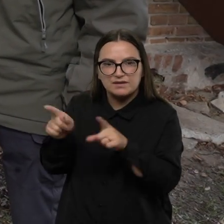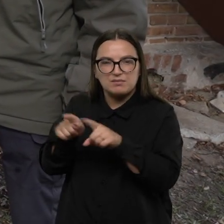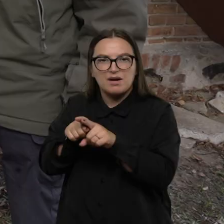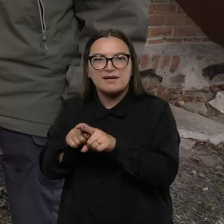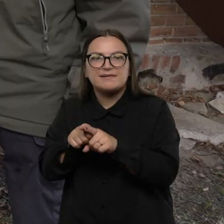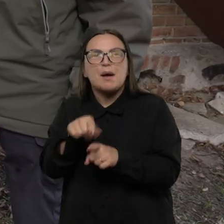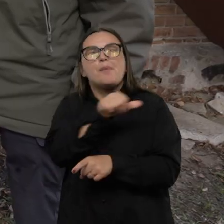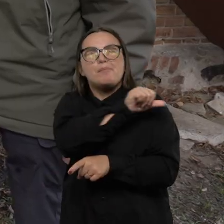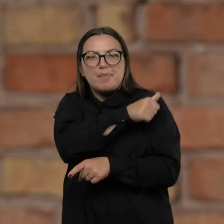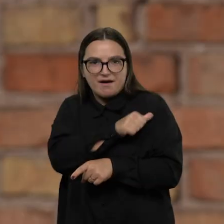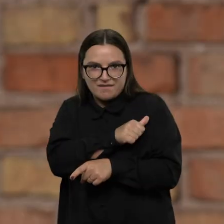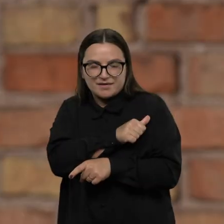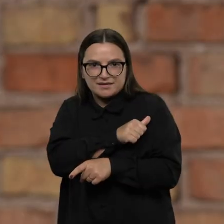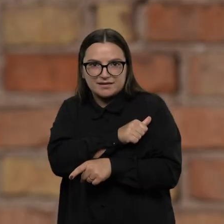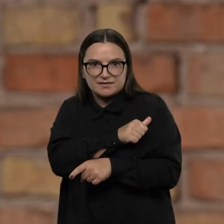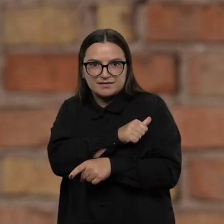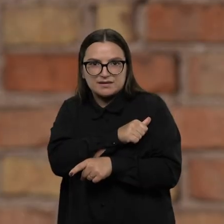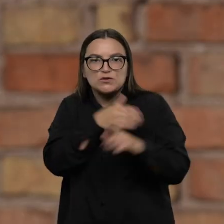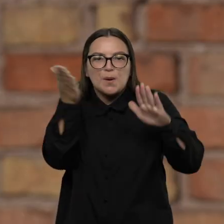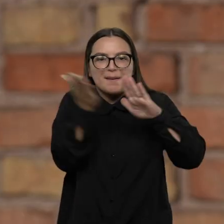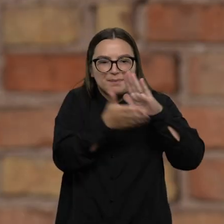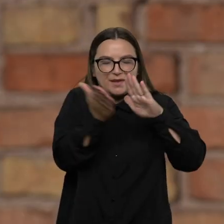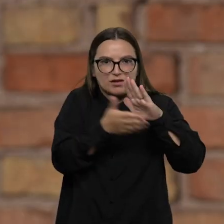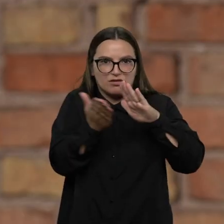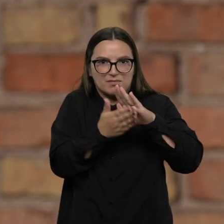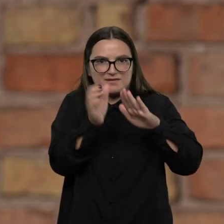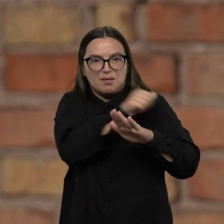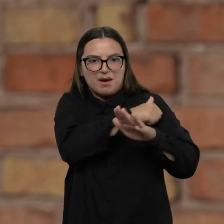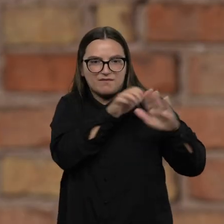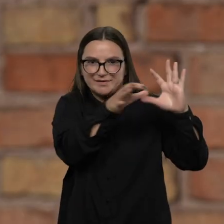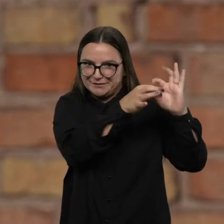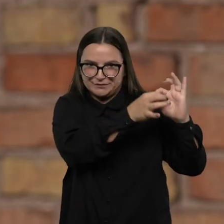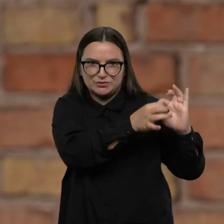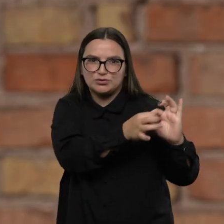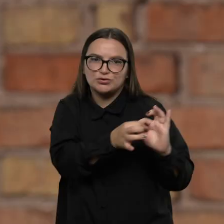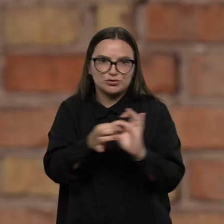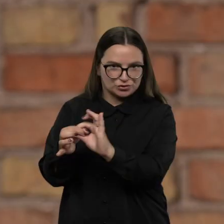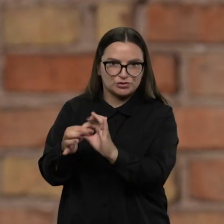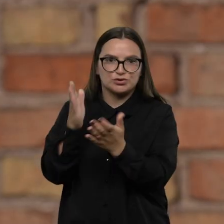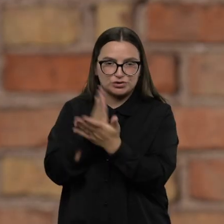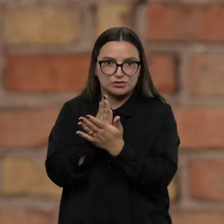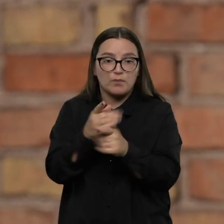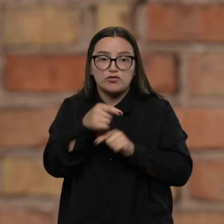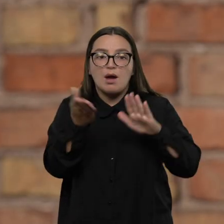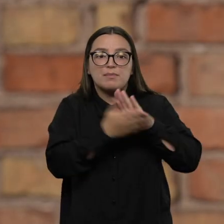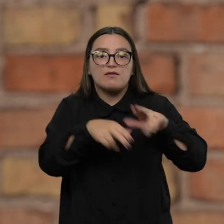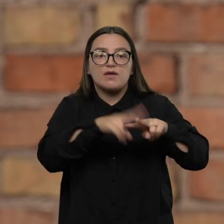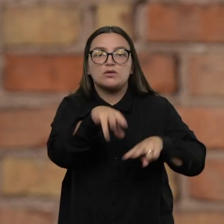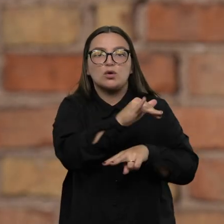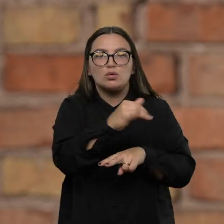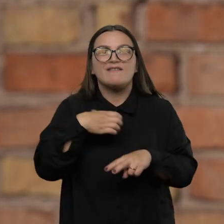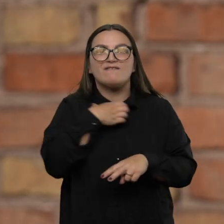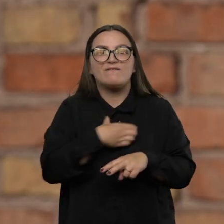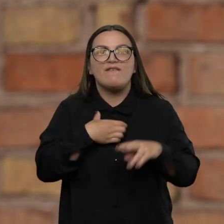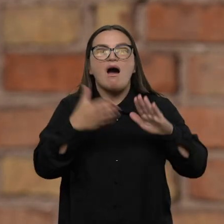įrėžtos pavardės be abejo sutampa su bylomis esančiose dabar ypatingame